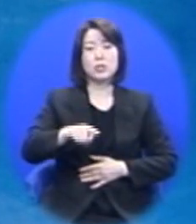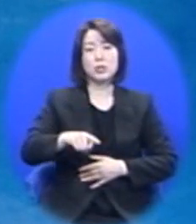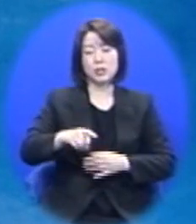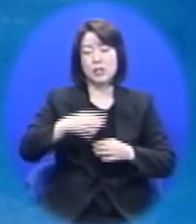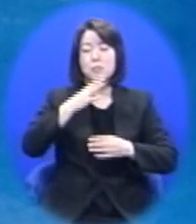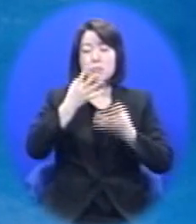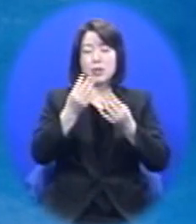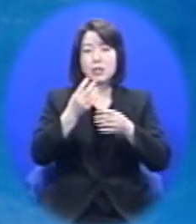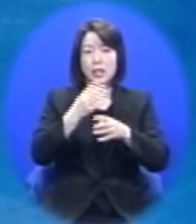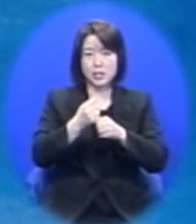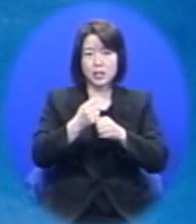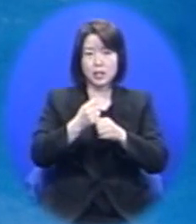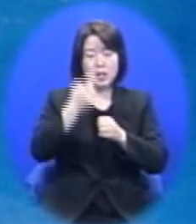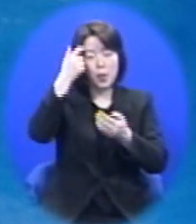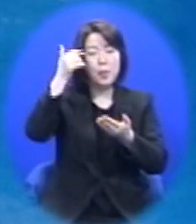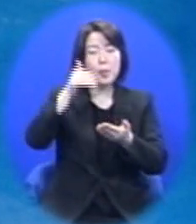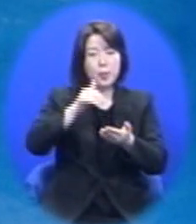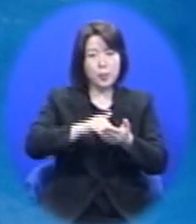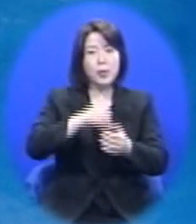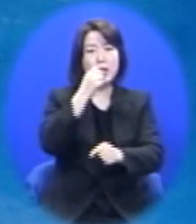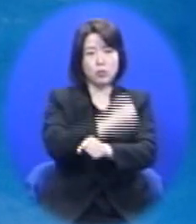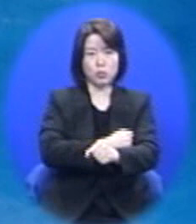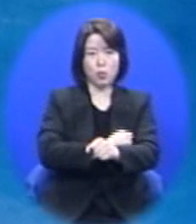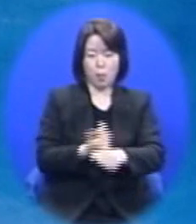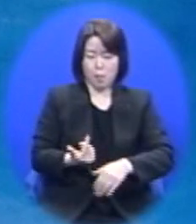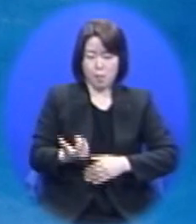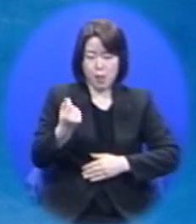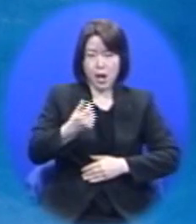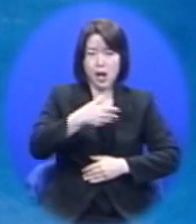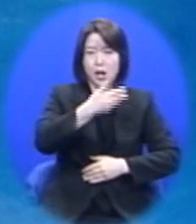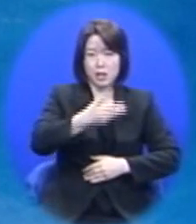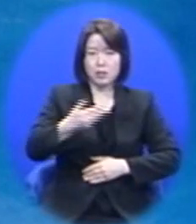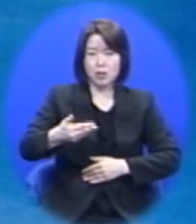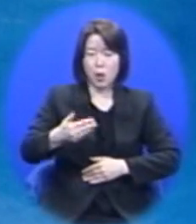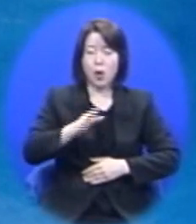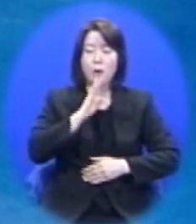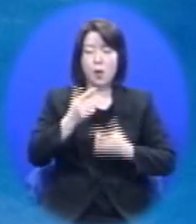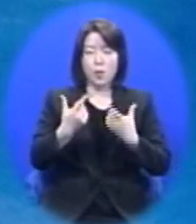슬픔뿐이요 빠르게 지나가니 마치 날아가는 것 같습니다.